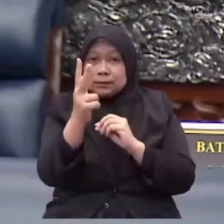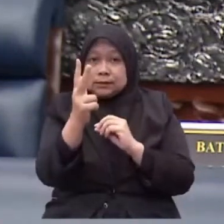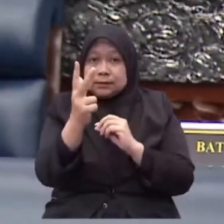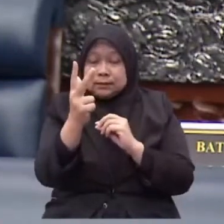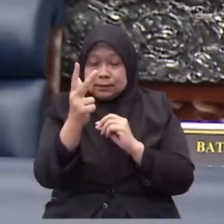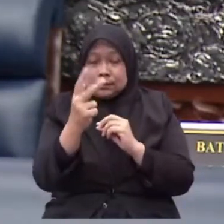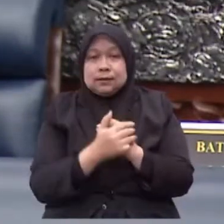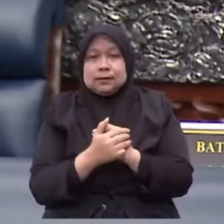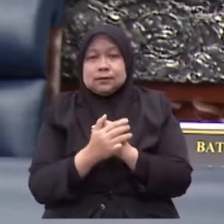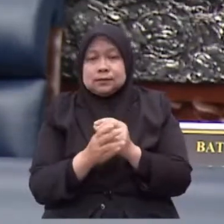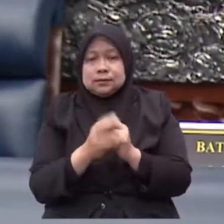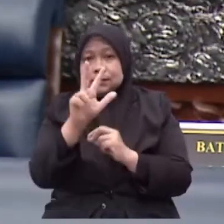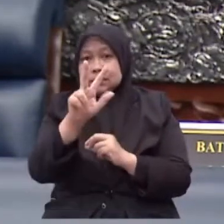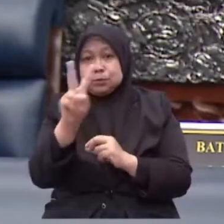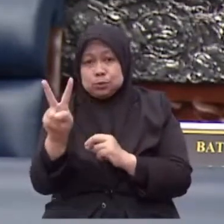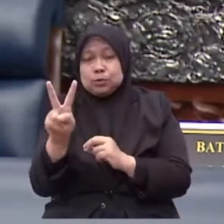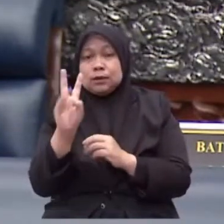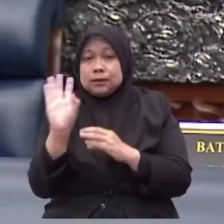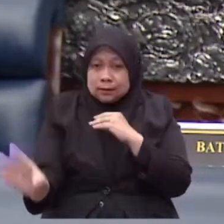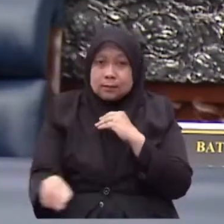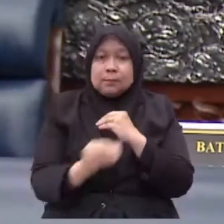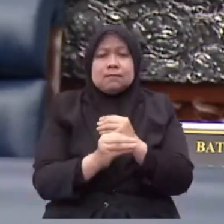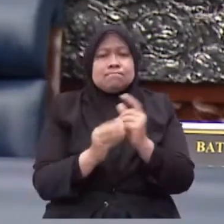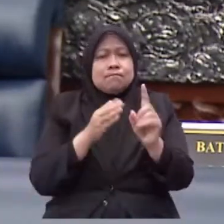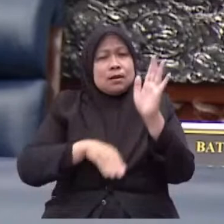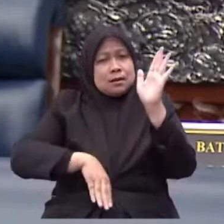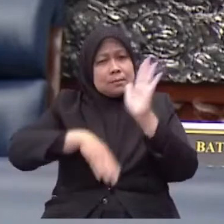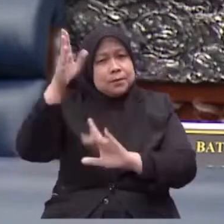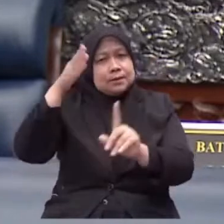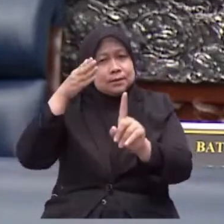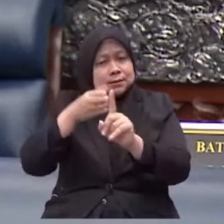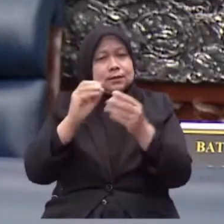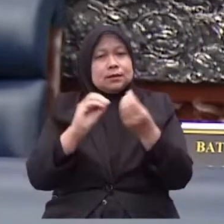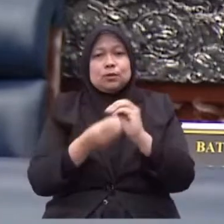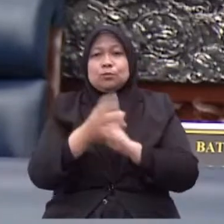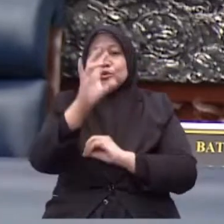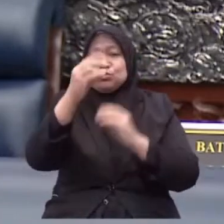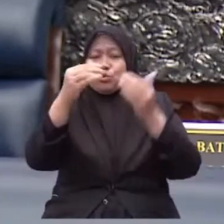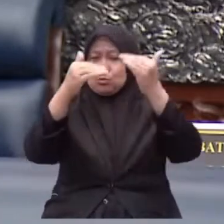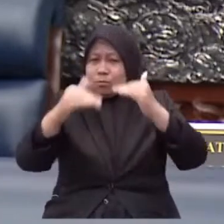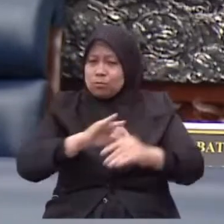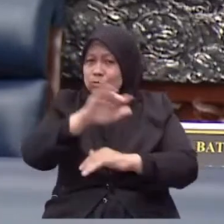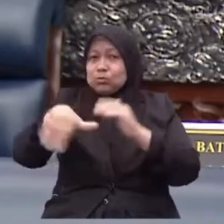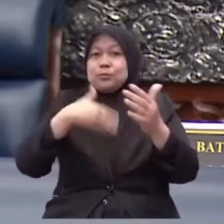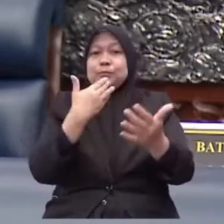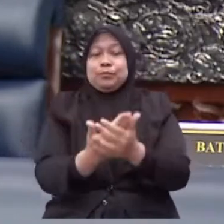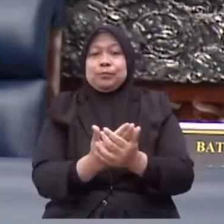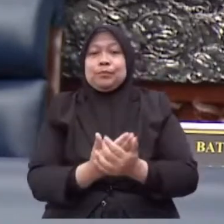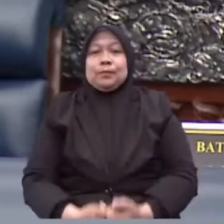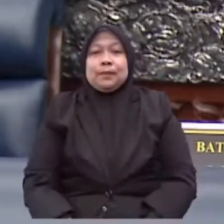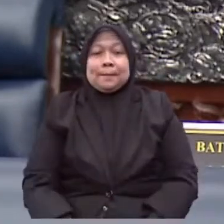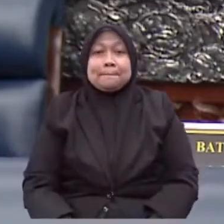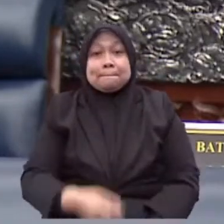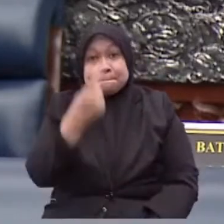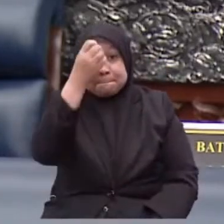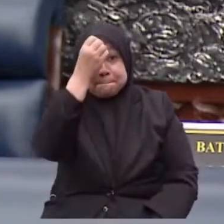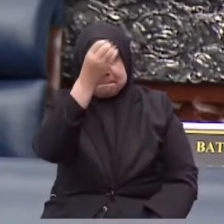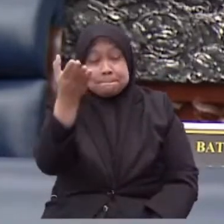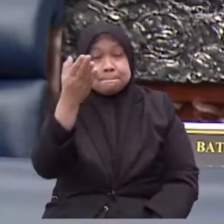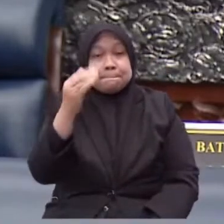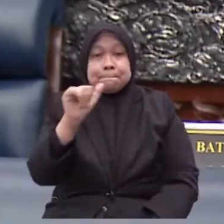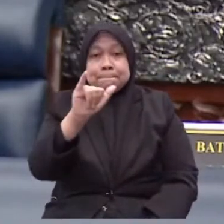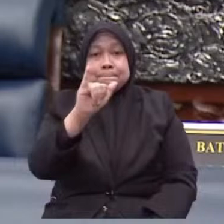yaitu 32 tingkat tambahan melebihi sasaran serta menduduki tangga ketujuh keseluruhan untuk